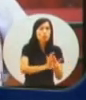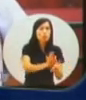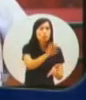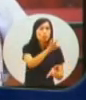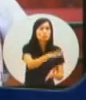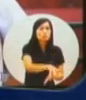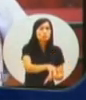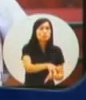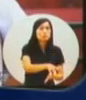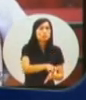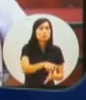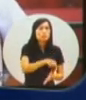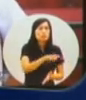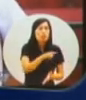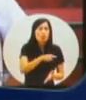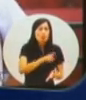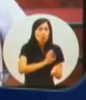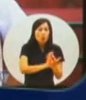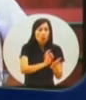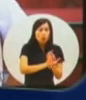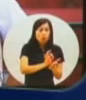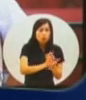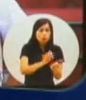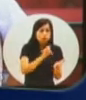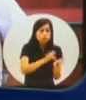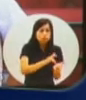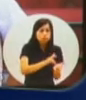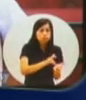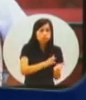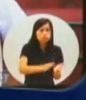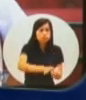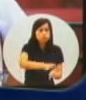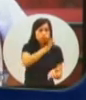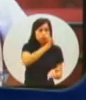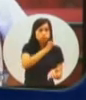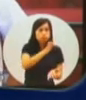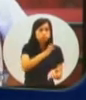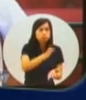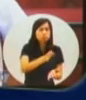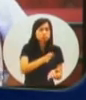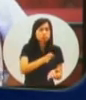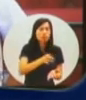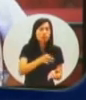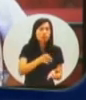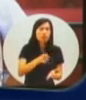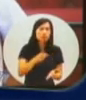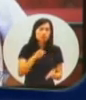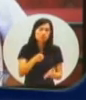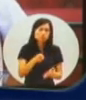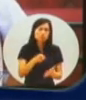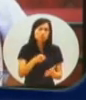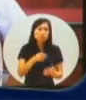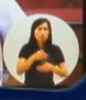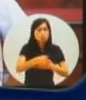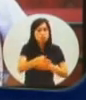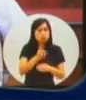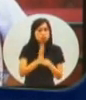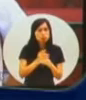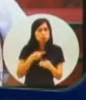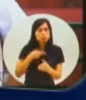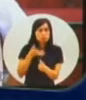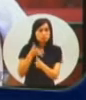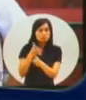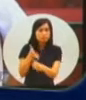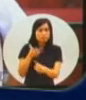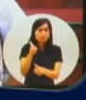决定要以超过底价2000多万元，也就是新台币上亿元来标下这一块土地。没想到得标之